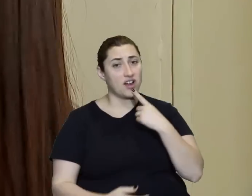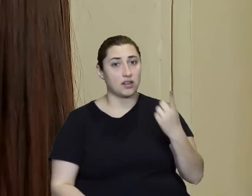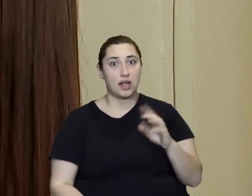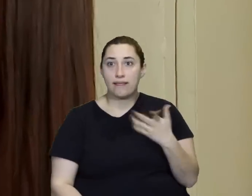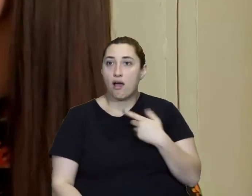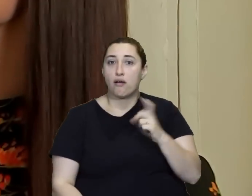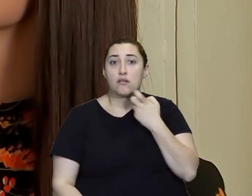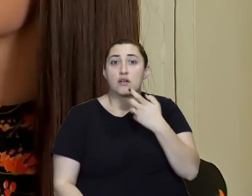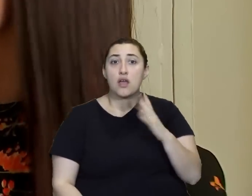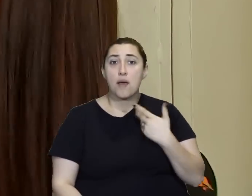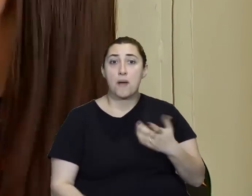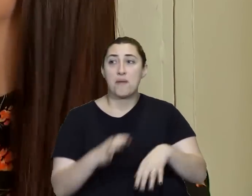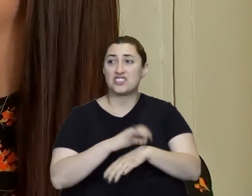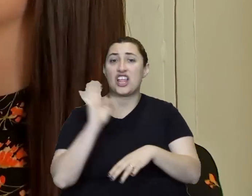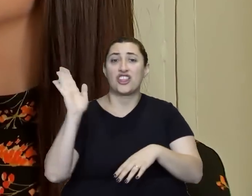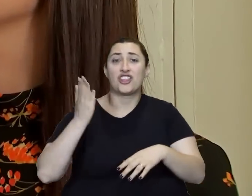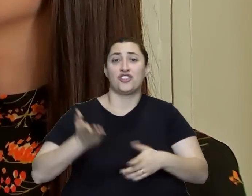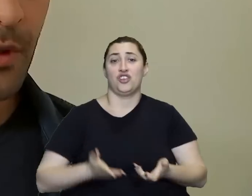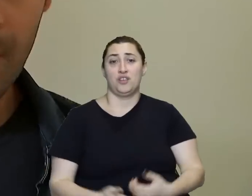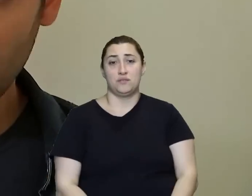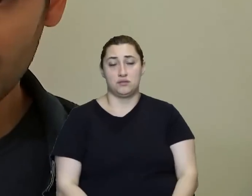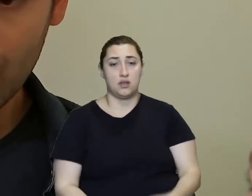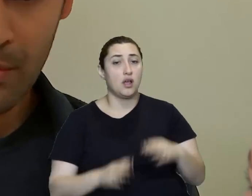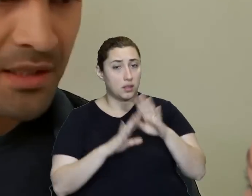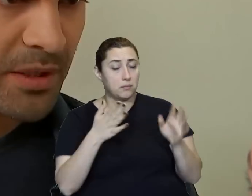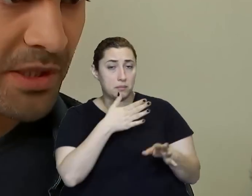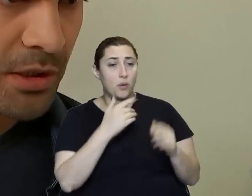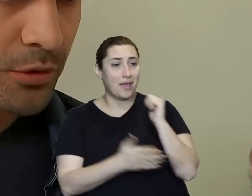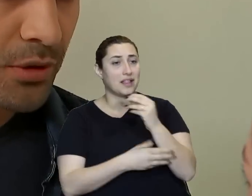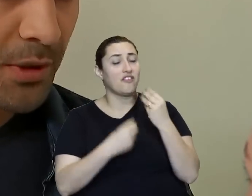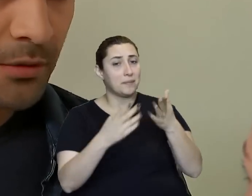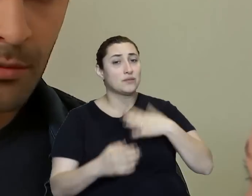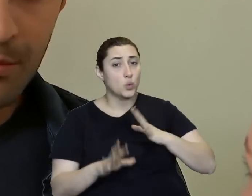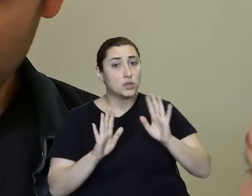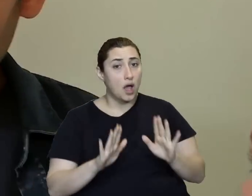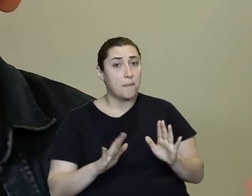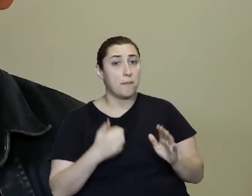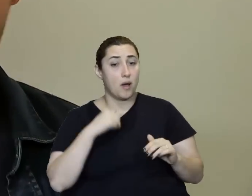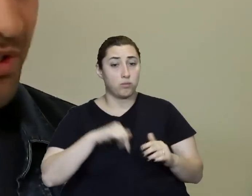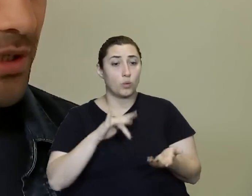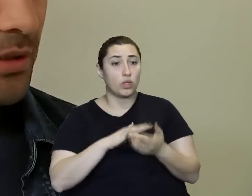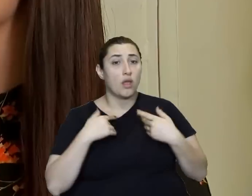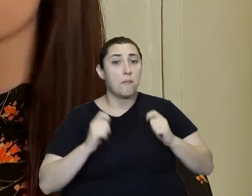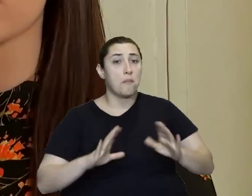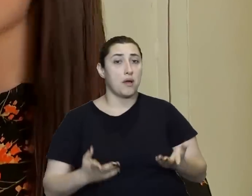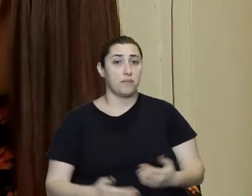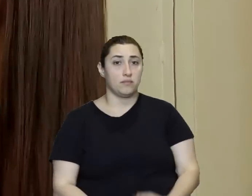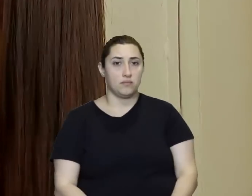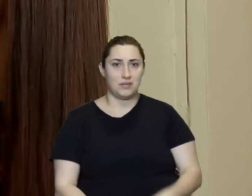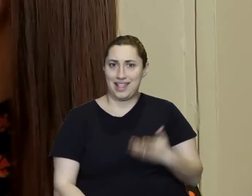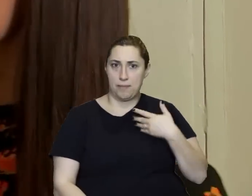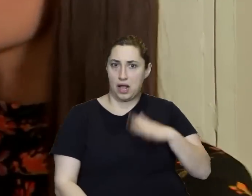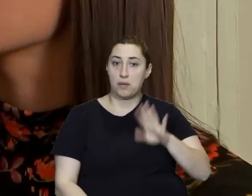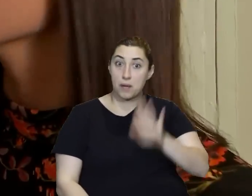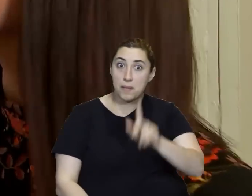deseydin. Nasıl hayır derdim? Hastaneye gideceklermiş. Ya tamam biliyorum, yardım etmeye çalışıyorsun ama yani ben burada kalamam ki. Ne demek